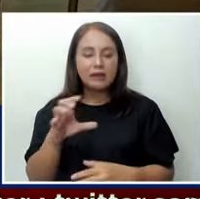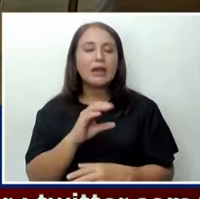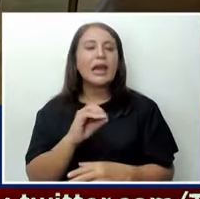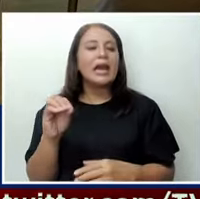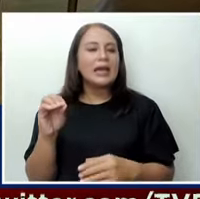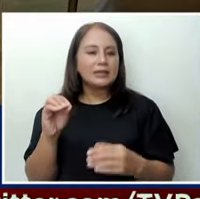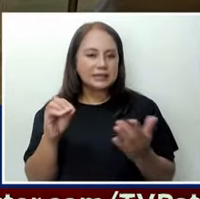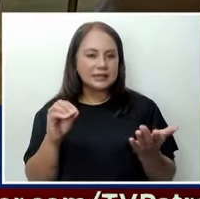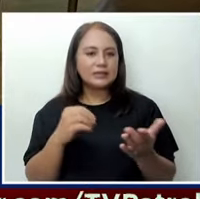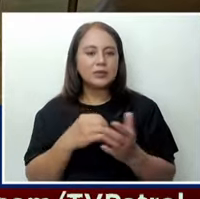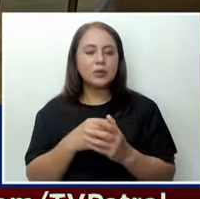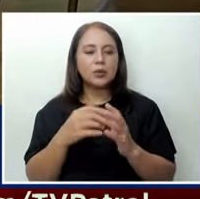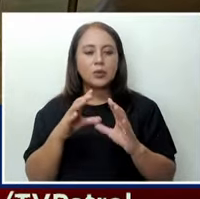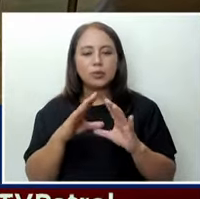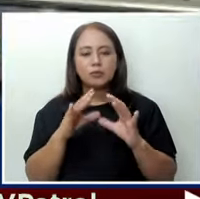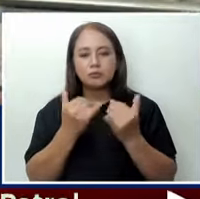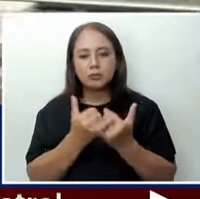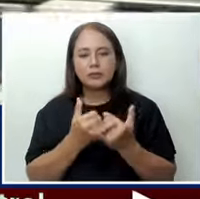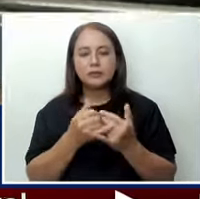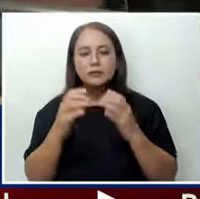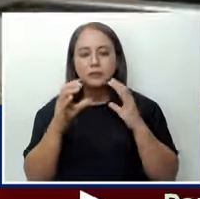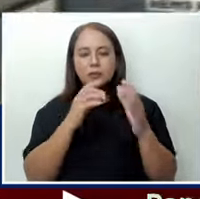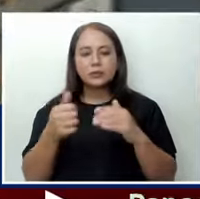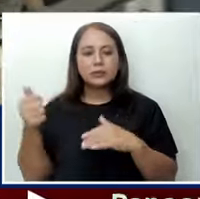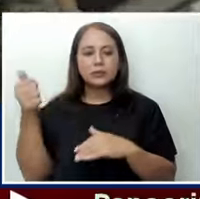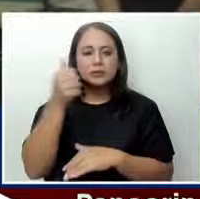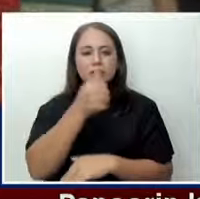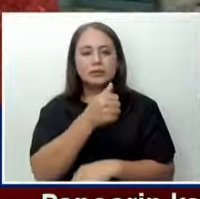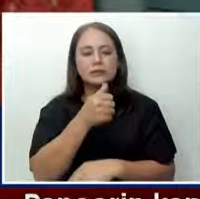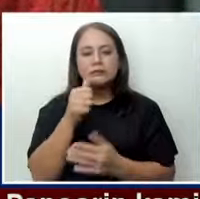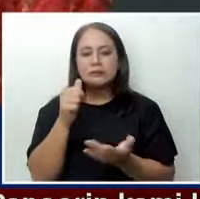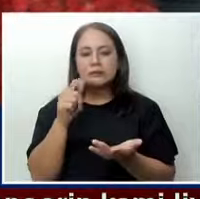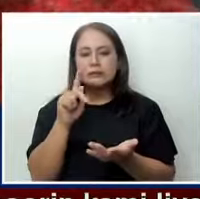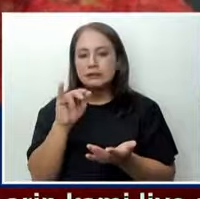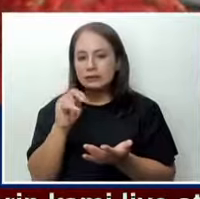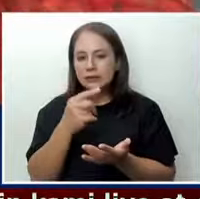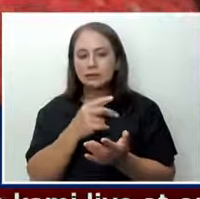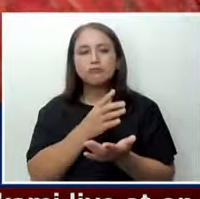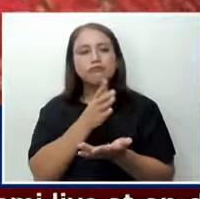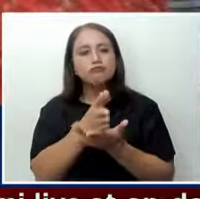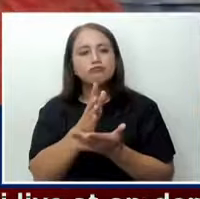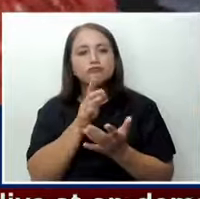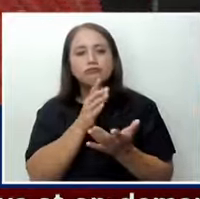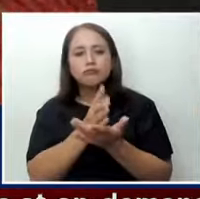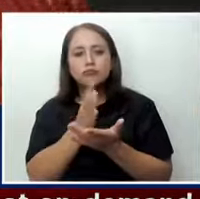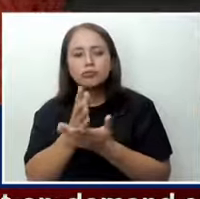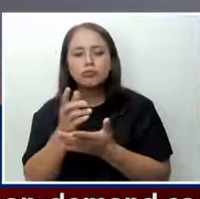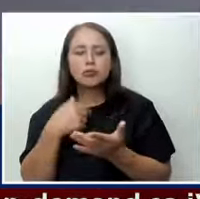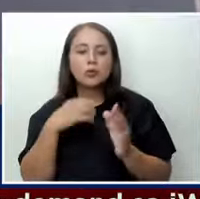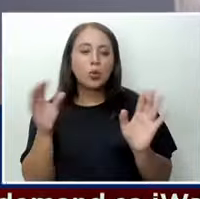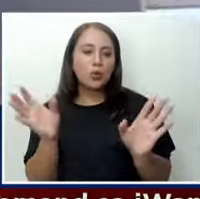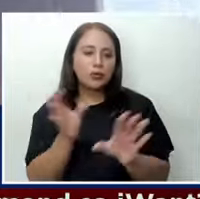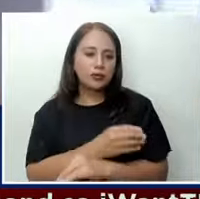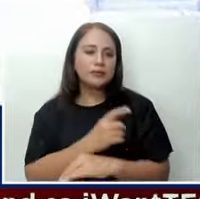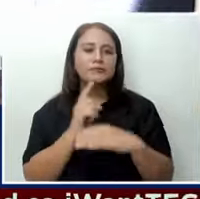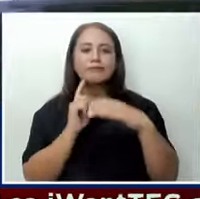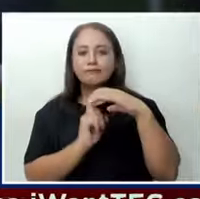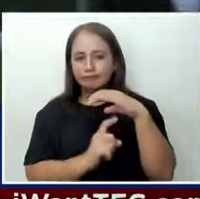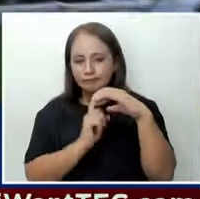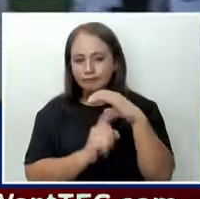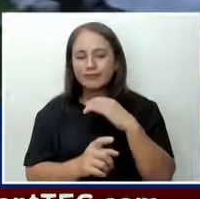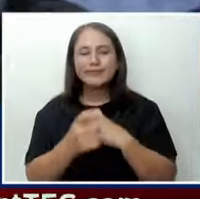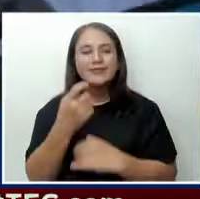si Corporate Communications Head Kane Choa. Nilibot din ni Ambassador Carlson ang opisina ng ABS-CBN